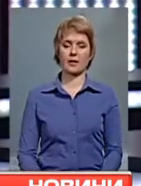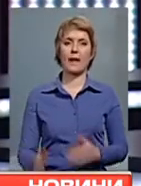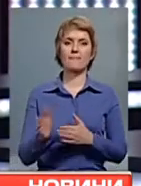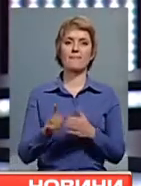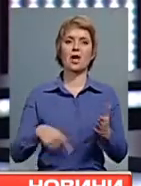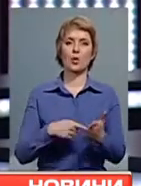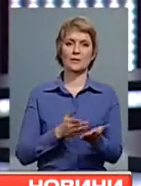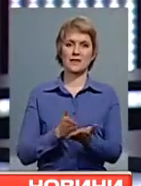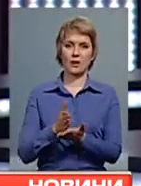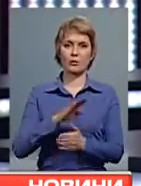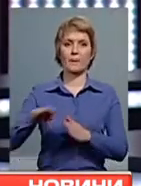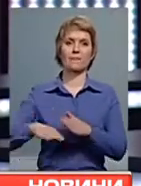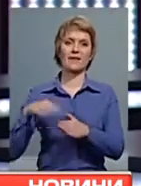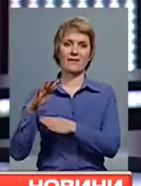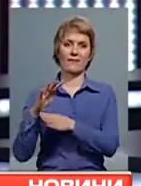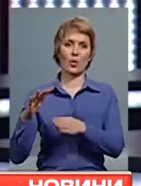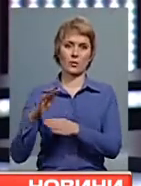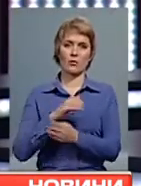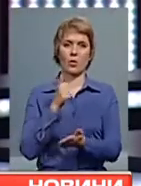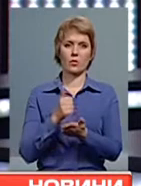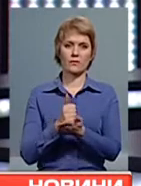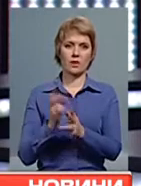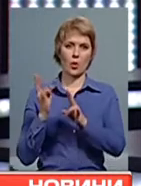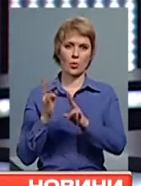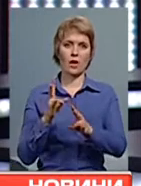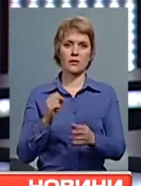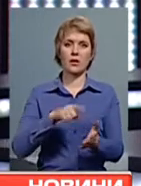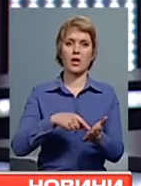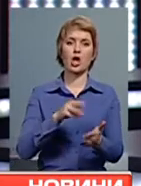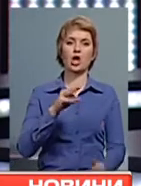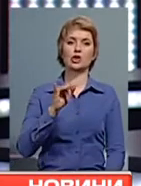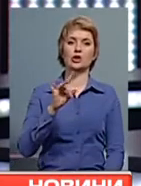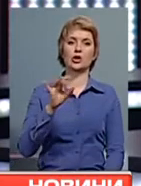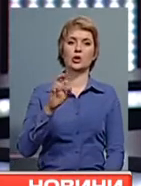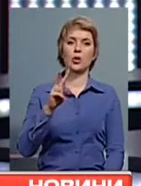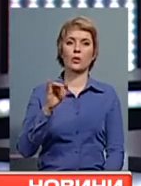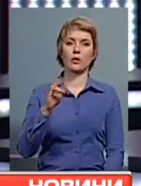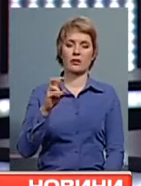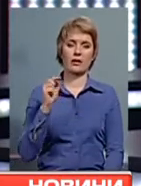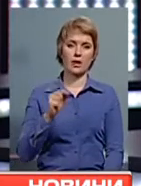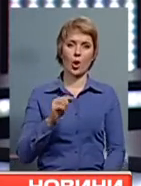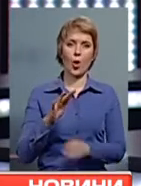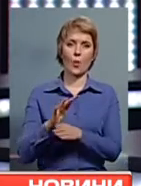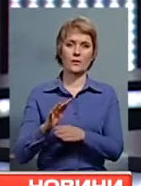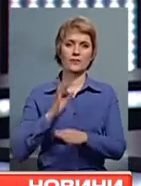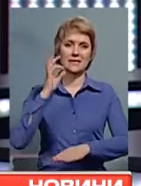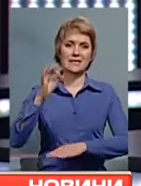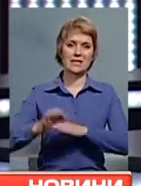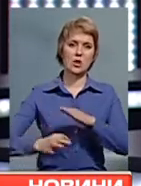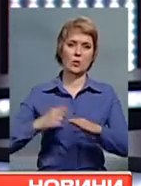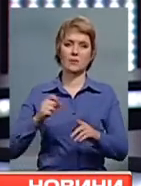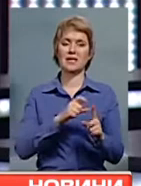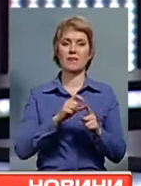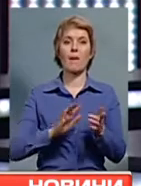Маріупольський напрямок під вогнем терористів. Основний удар припав на Широкине. Його обстрілюють цілодобово, заявляє штаб АТО. За словами